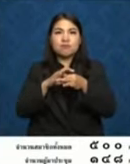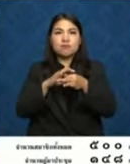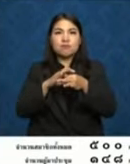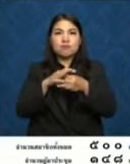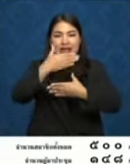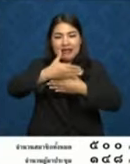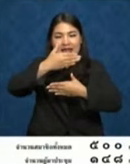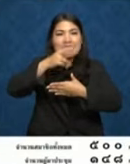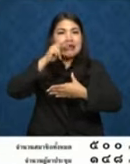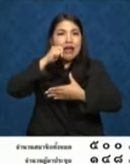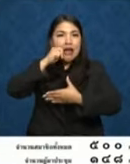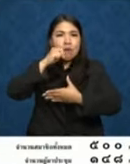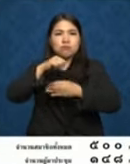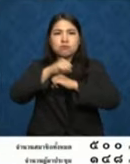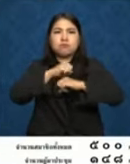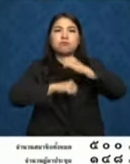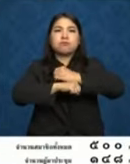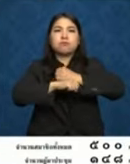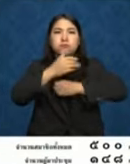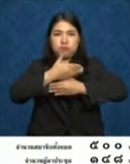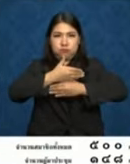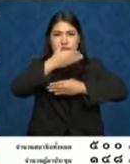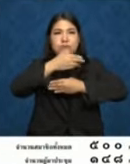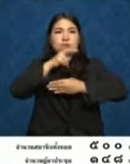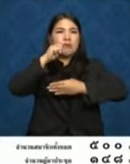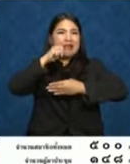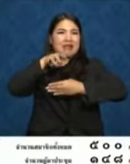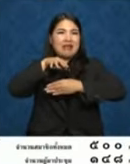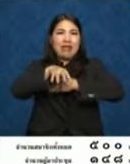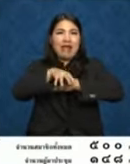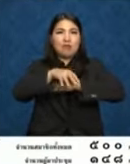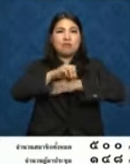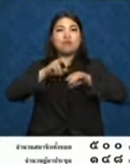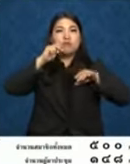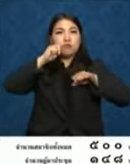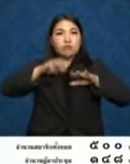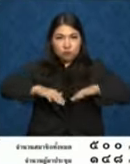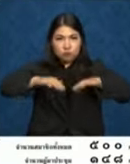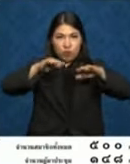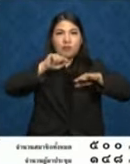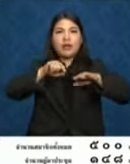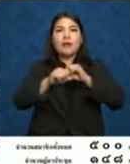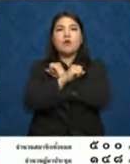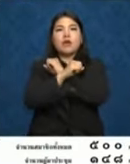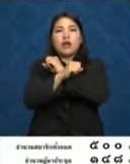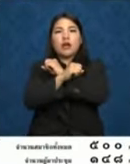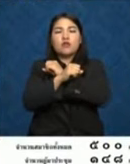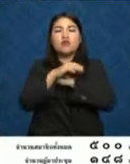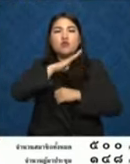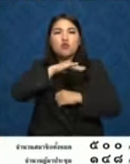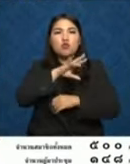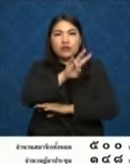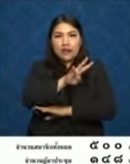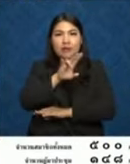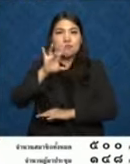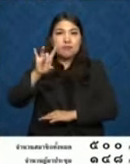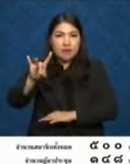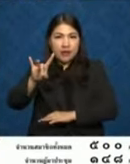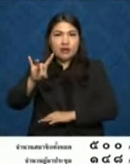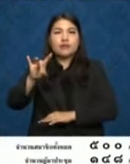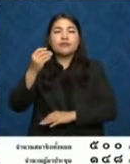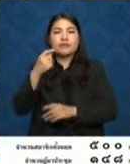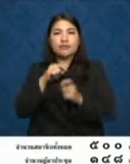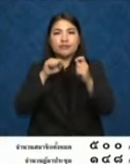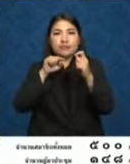องกันน้ำท่วมบริเวณหน้าวัดโบสถ์ล่างและวัดยวดพื้นที่หมู่ที่7หมู่ที่8ตำบลบ้านแพนอำเภอเสน